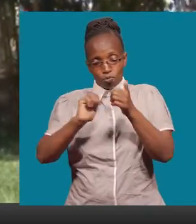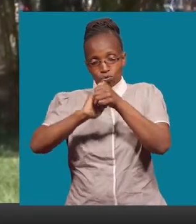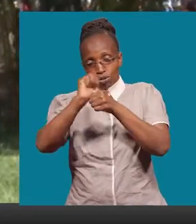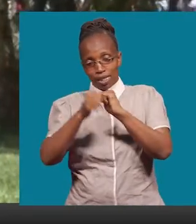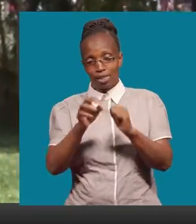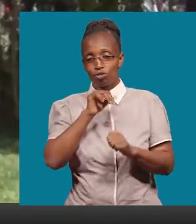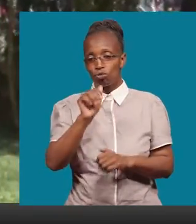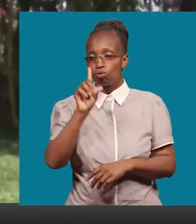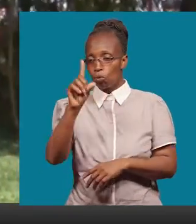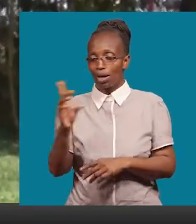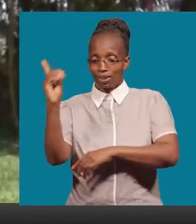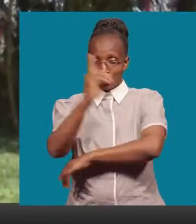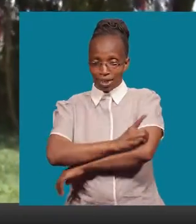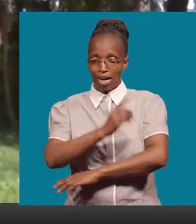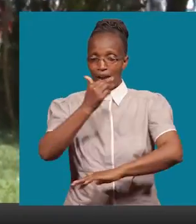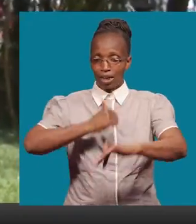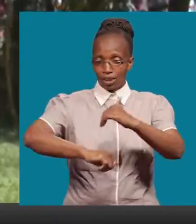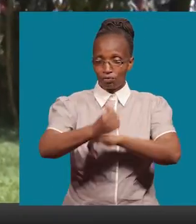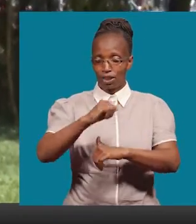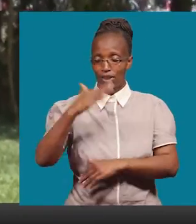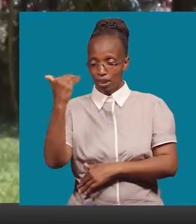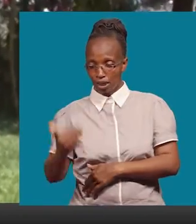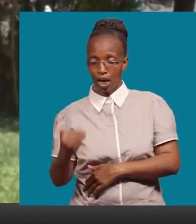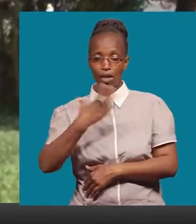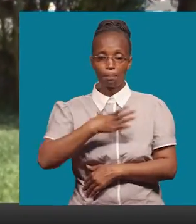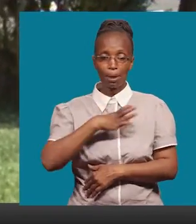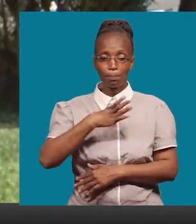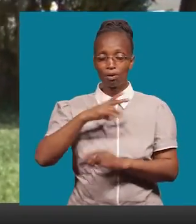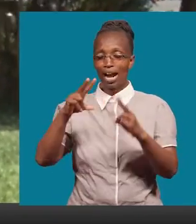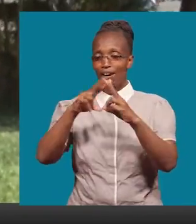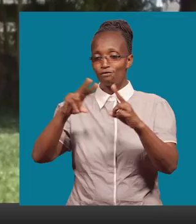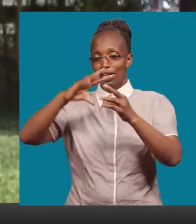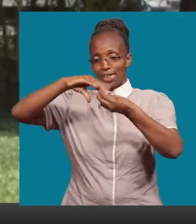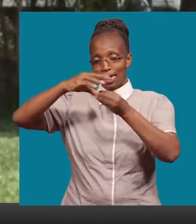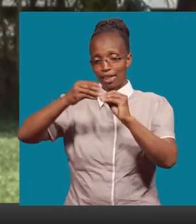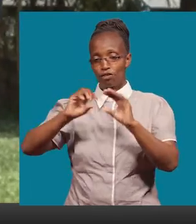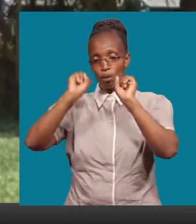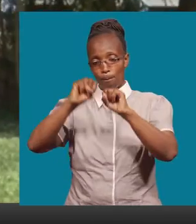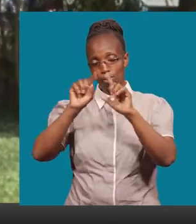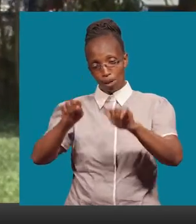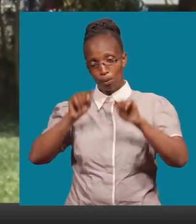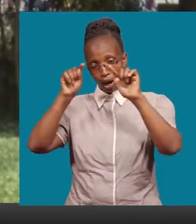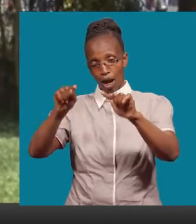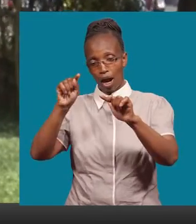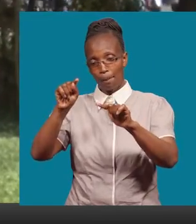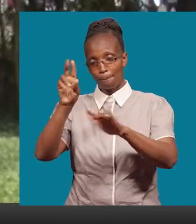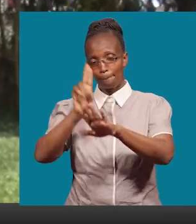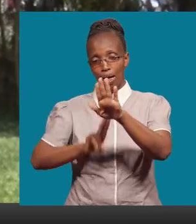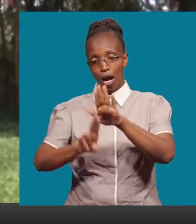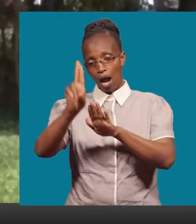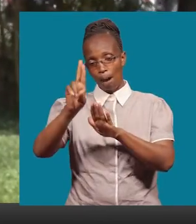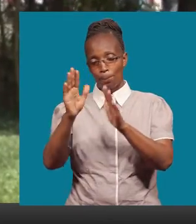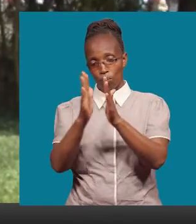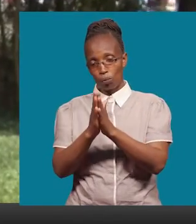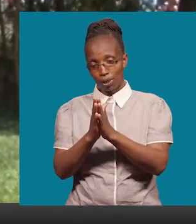sustain this. This should not just be a one-day event. Our young people are very creative, they're very innovative. We can even come up with